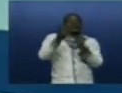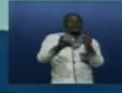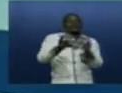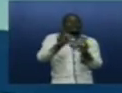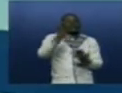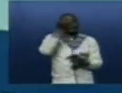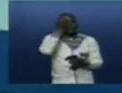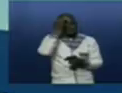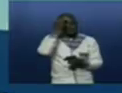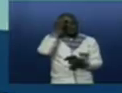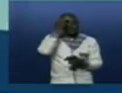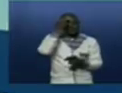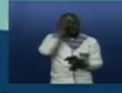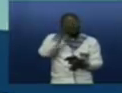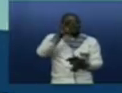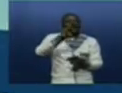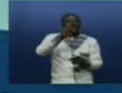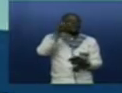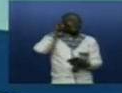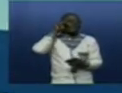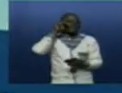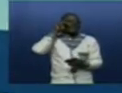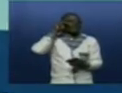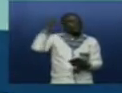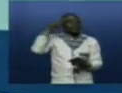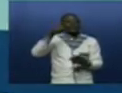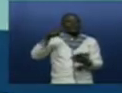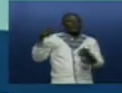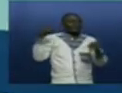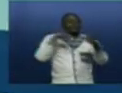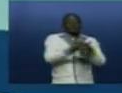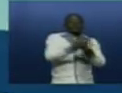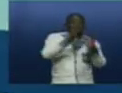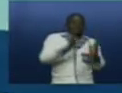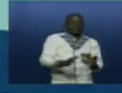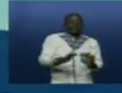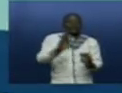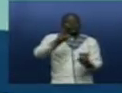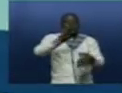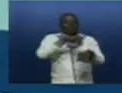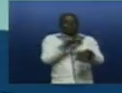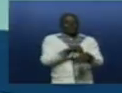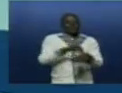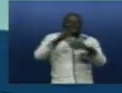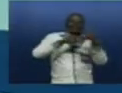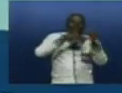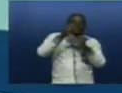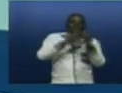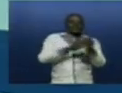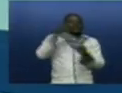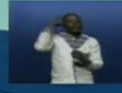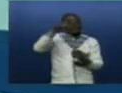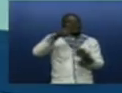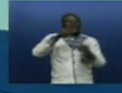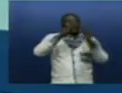Jean-Yves Le Drian à Niamey, l'opération antiterroriste de Barkhane à Kidal au Mali et la construction du mémorial Thomas Sankara